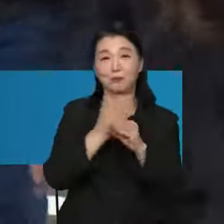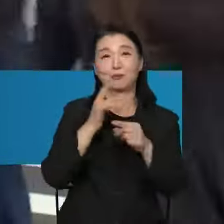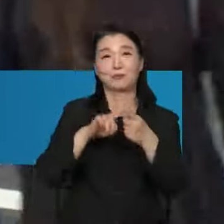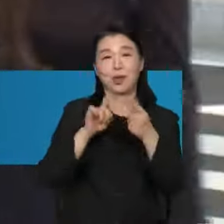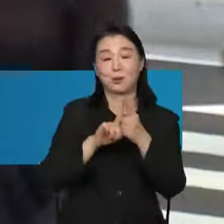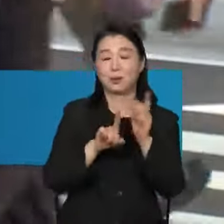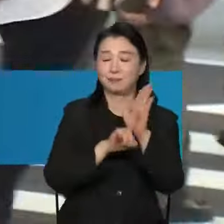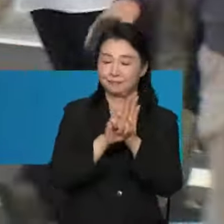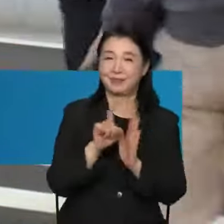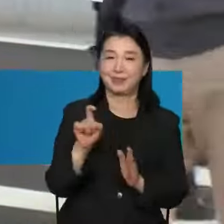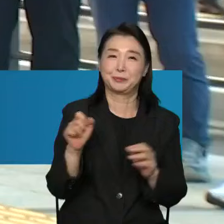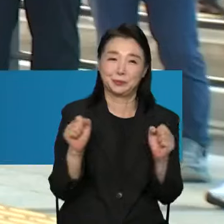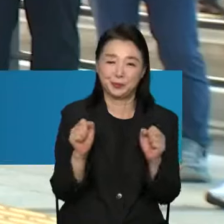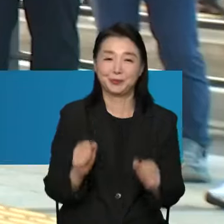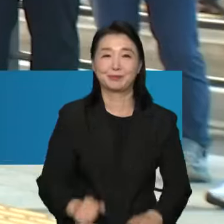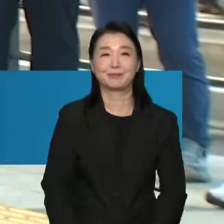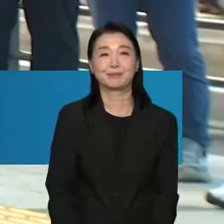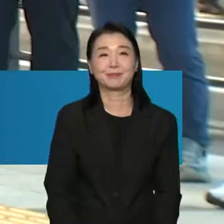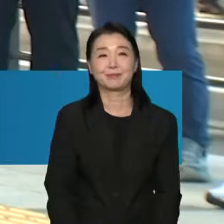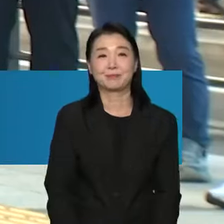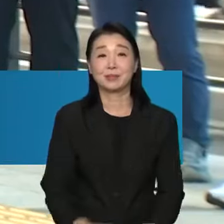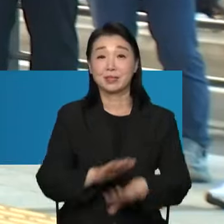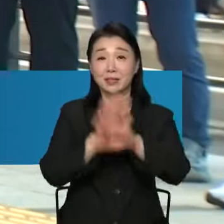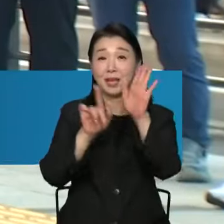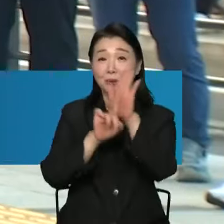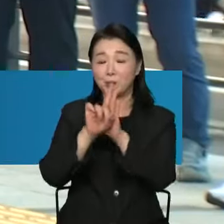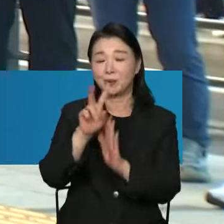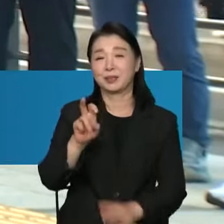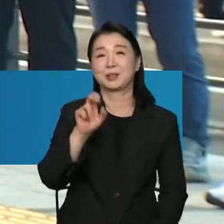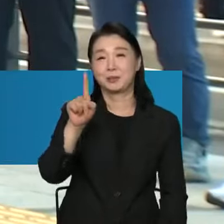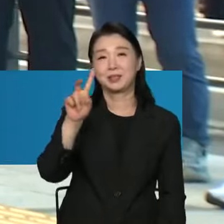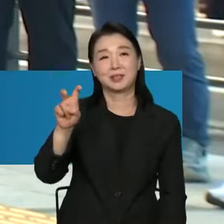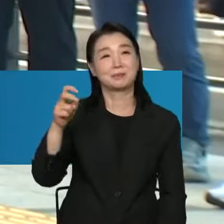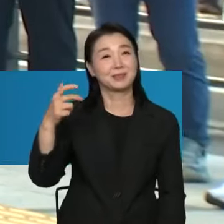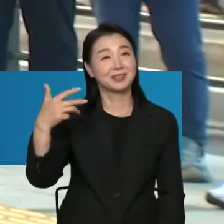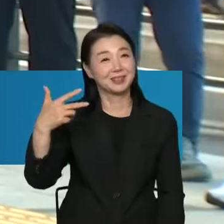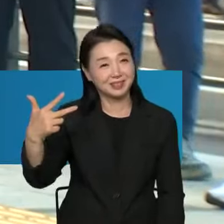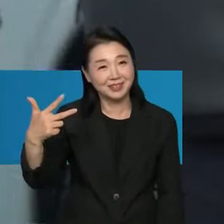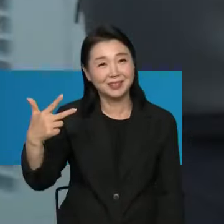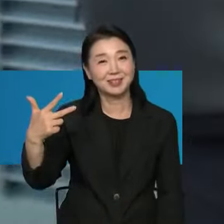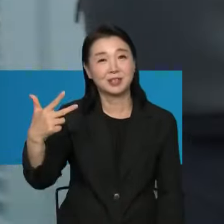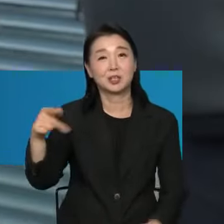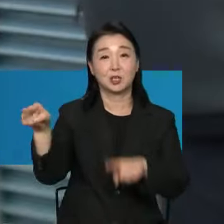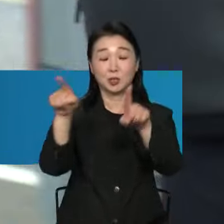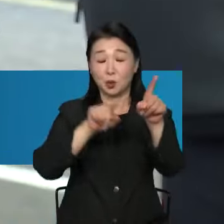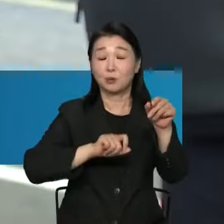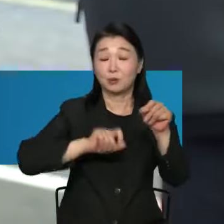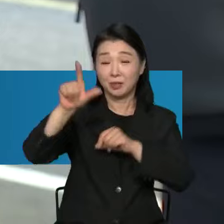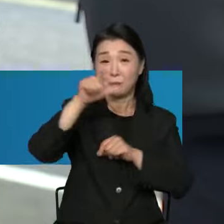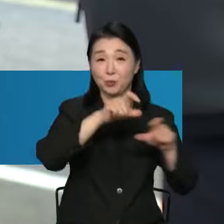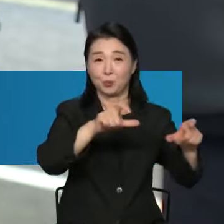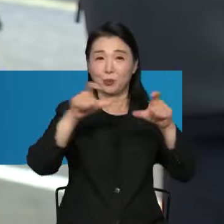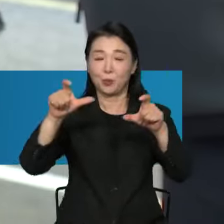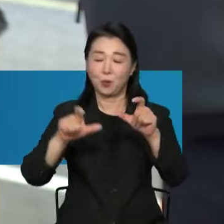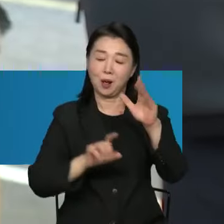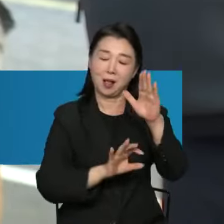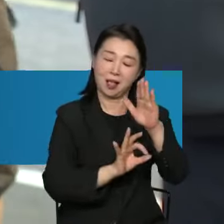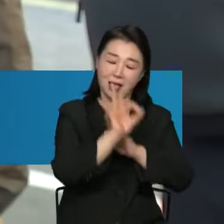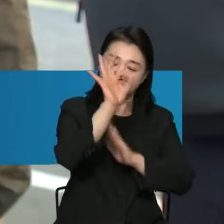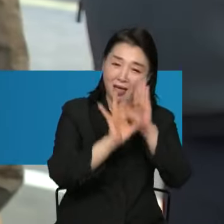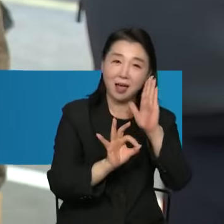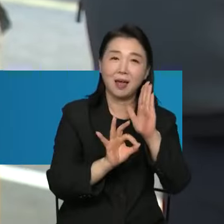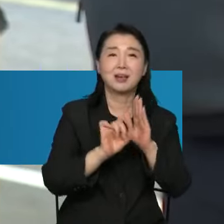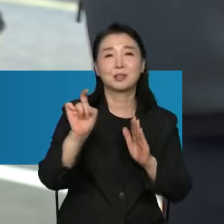10도 안팎의 쌀쌀한 날씨가 예상됩니다. 한낮 기온은 21도에서 27도까지 올라 전국 대부분 지역에서 일교차가 10도